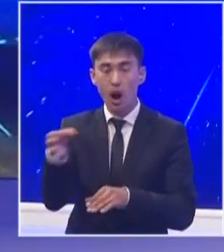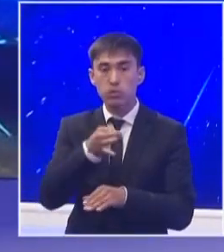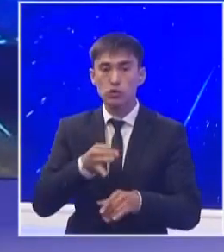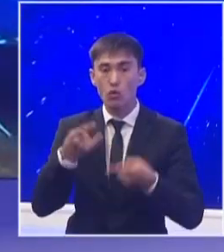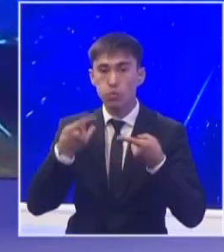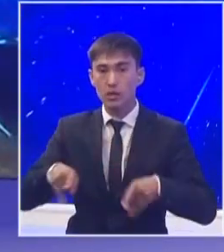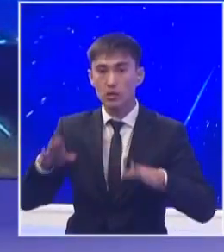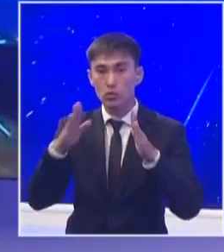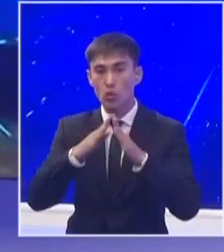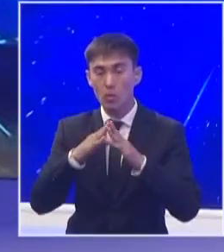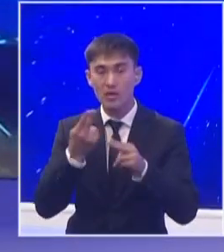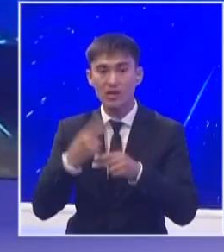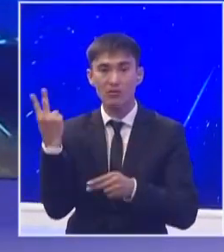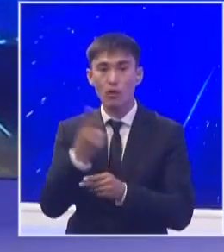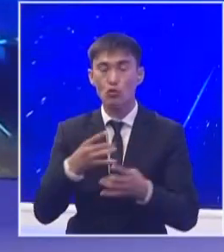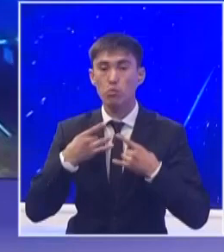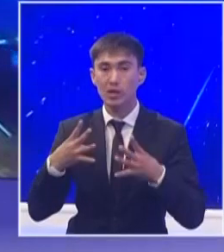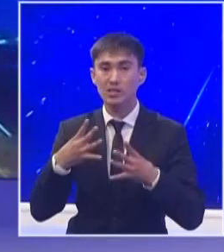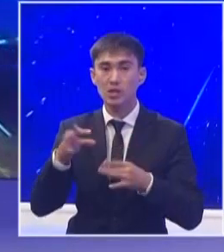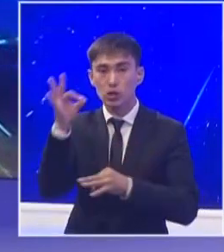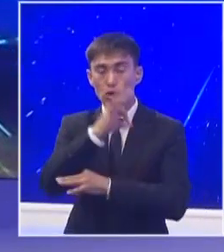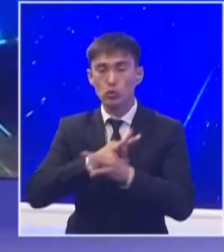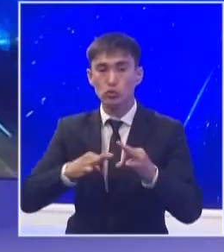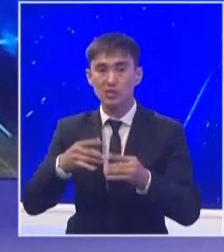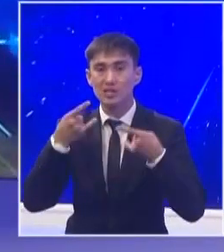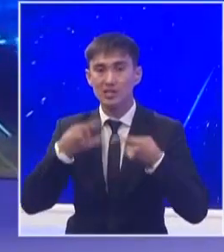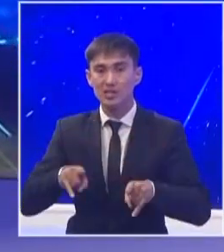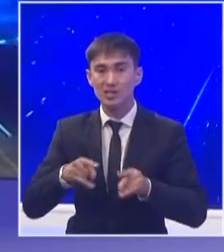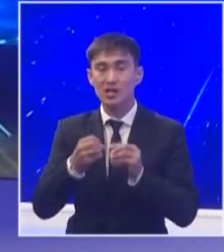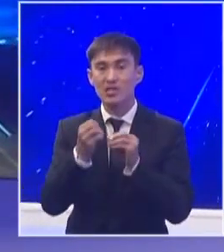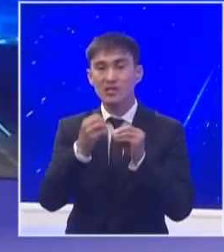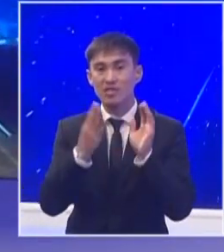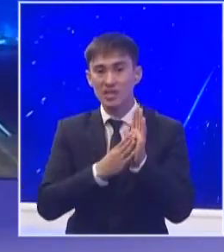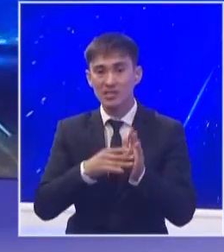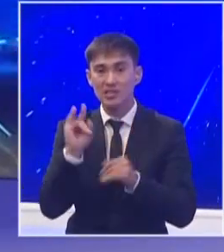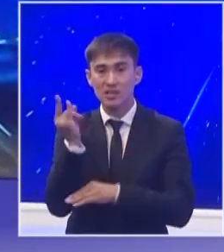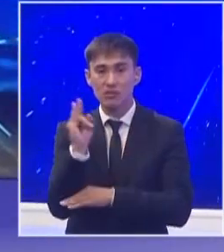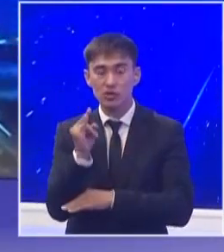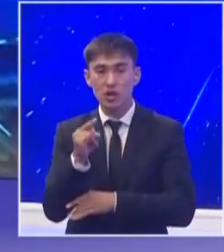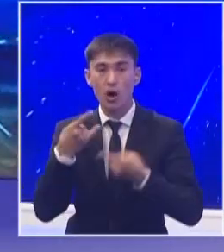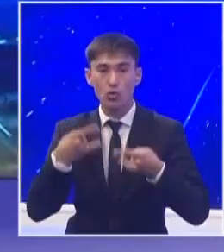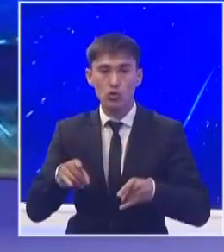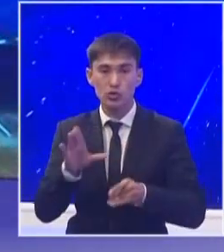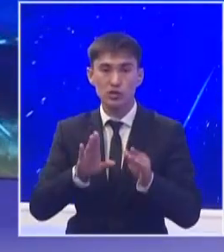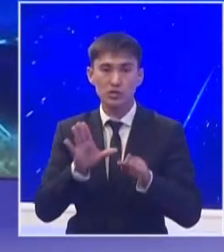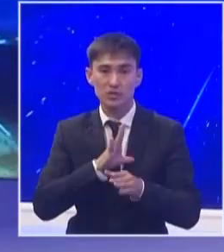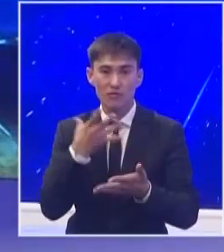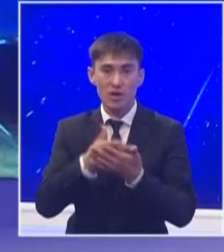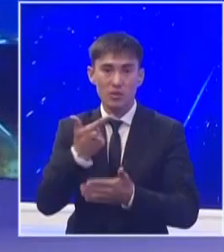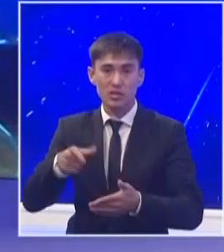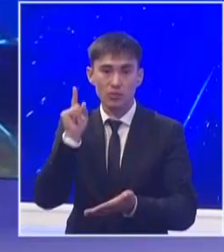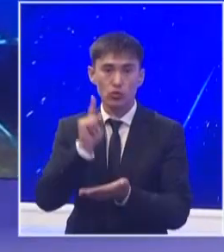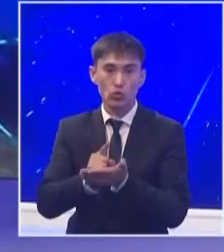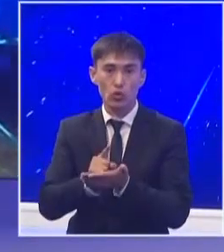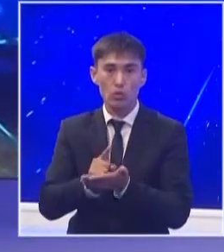центра этот день стал двойным праздником. За сутки здесь появилось на свет 19 новорожденных, а роженицы сочли своим гражданским